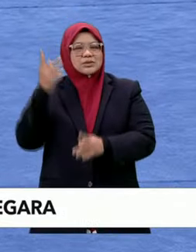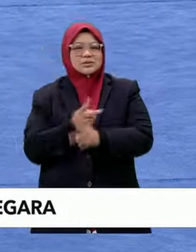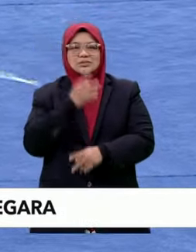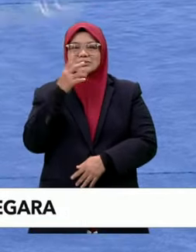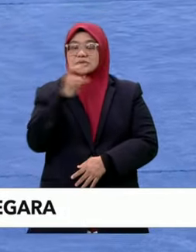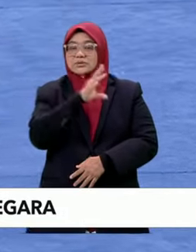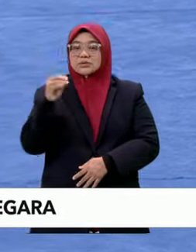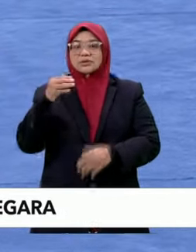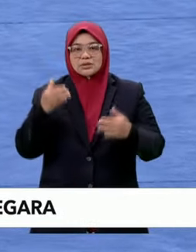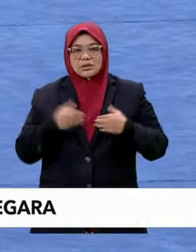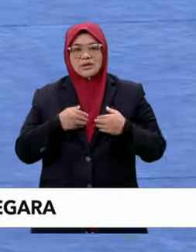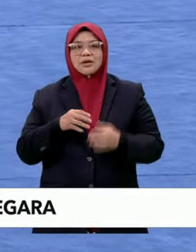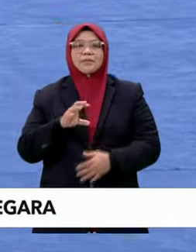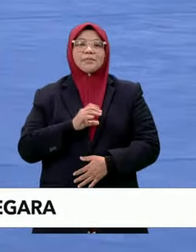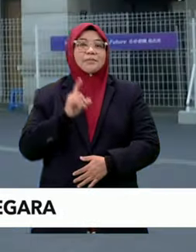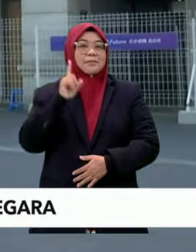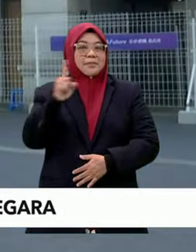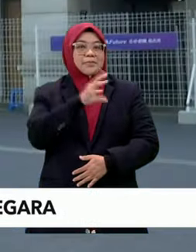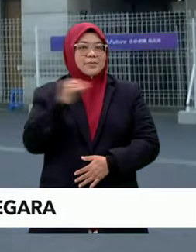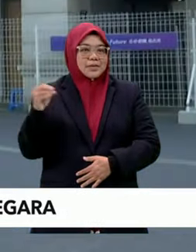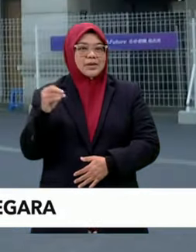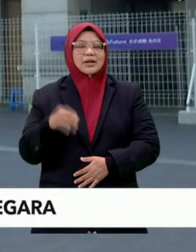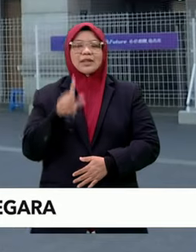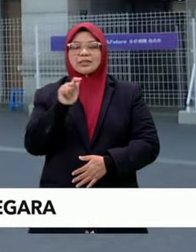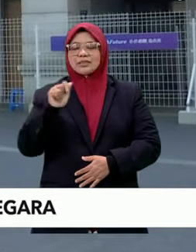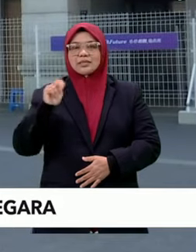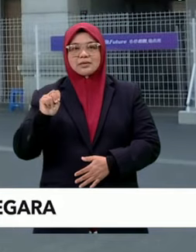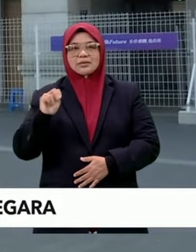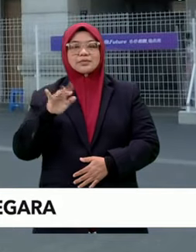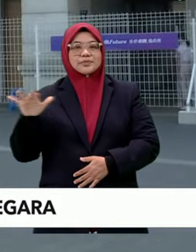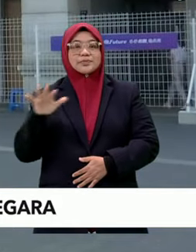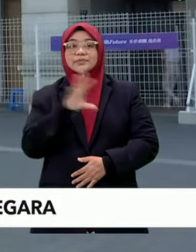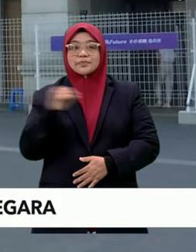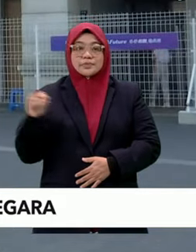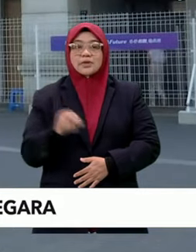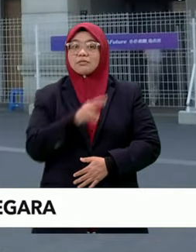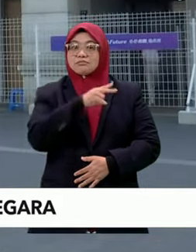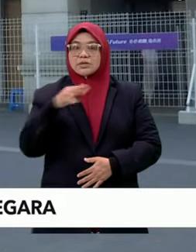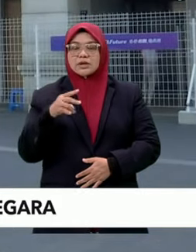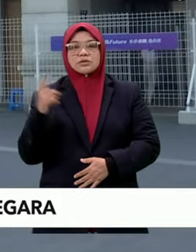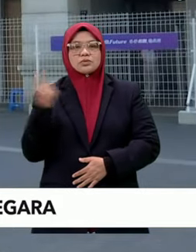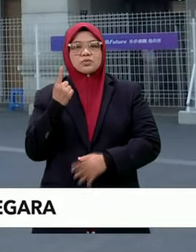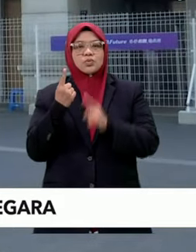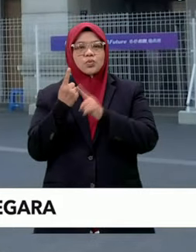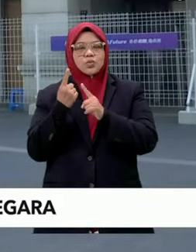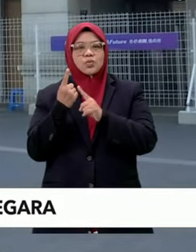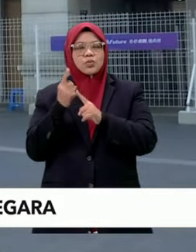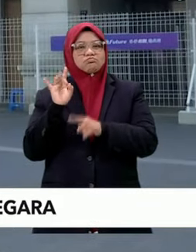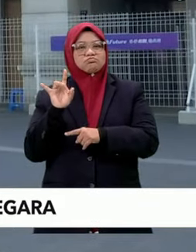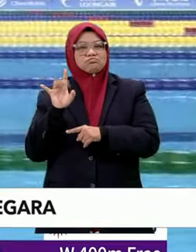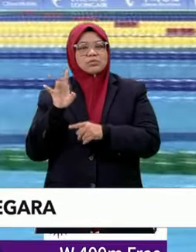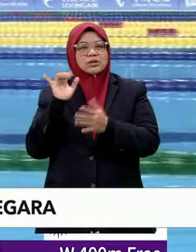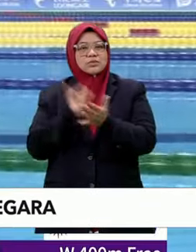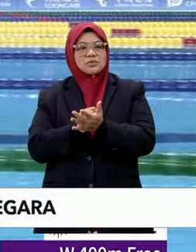dengan satu perak meniru buat renang Pulo hanya seorang Wakil tunggal yang